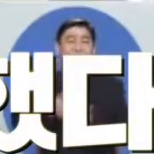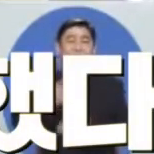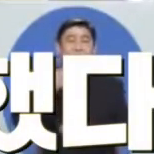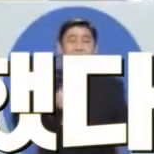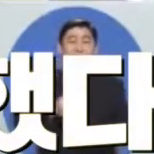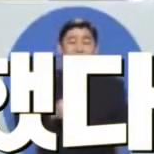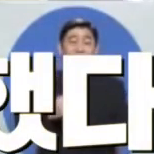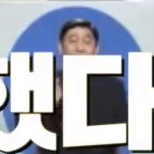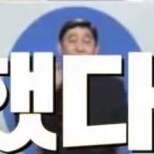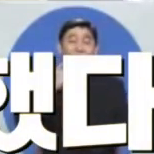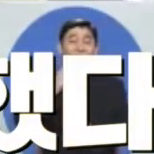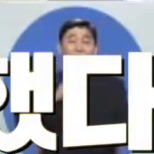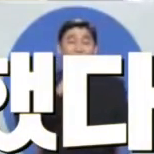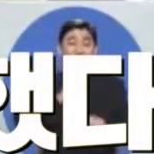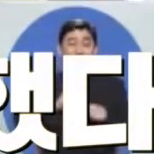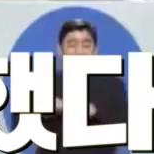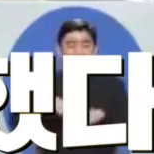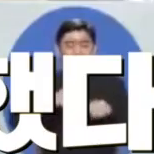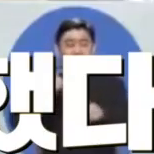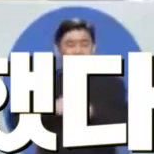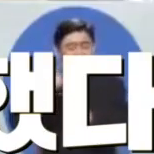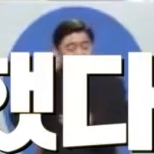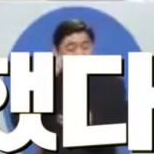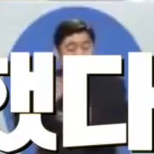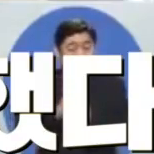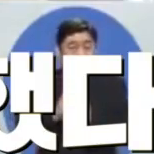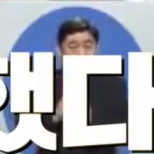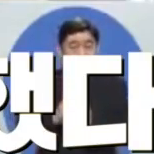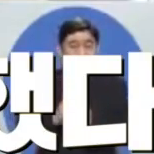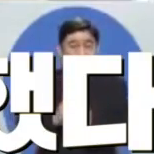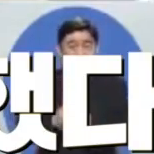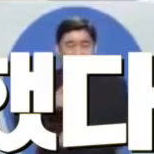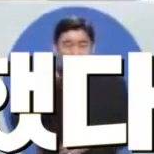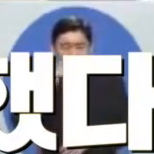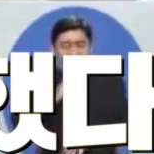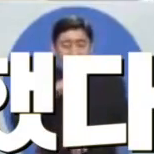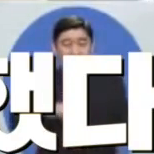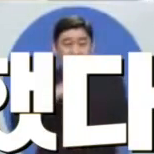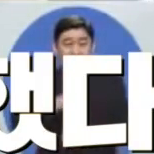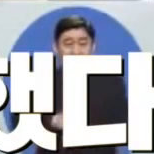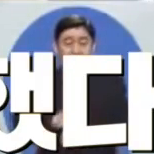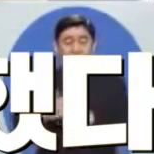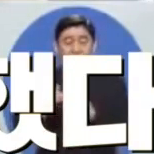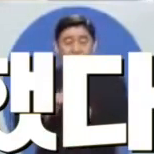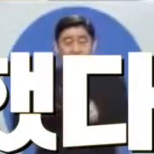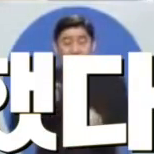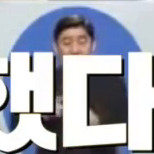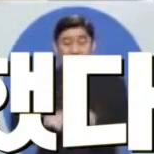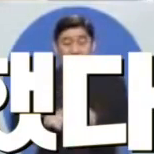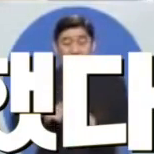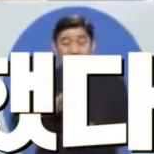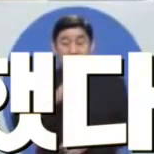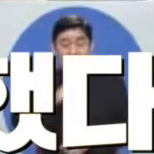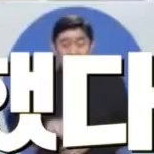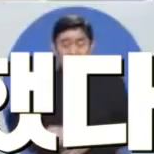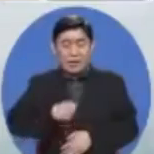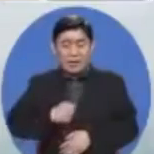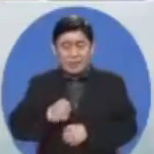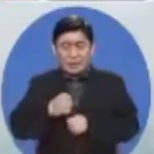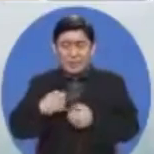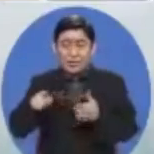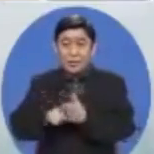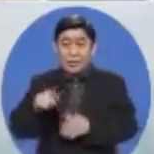만들어내는 허위사실 유포에서 정치적 판단을 흐리는 아주 악의적이고 상습적인 사람들에 대해서 했습니다. 정의를 지키기 위해서 하신 그렇습니다.